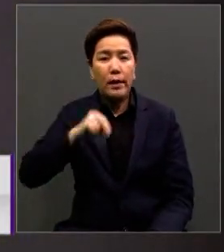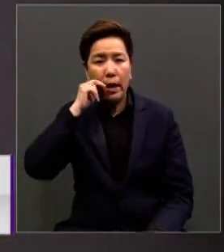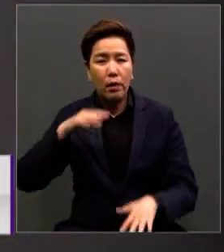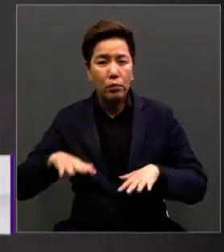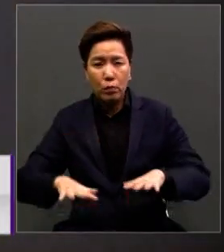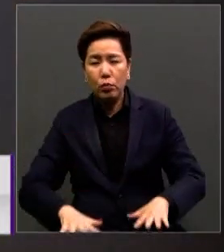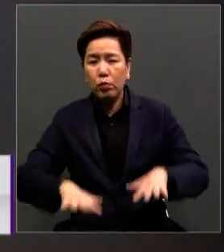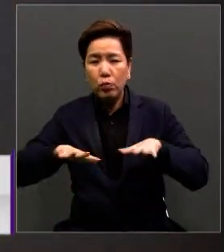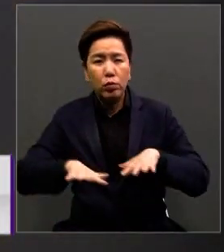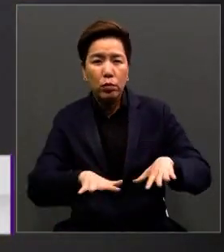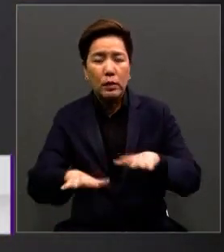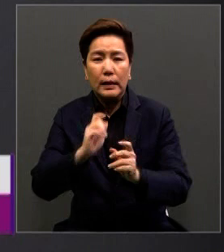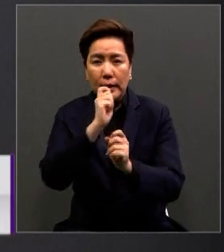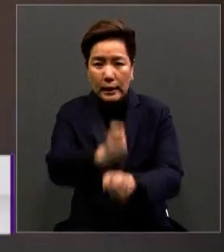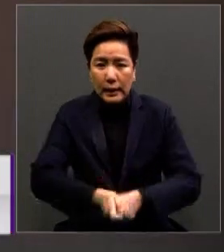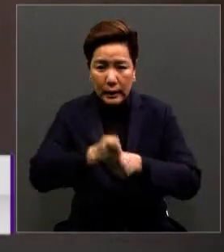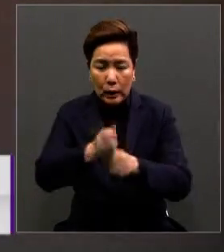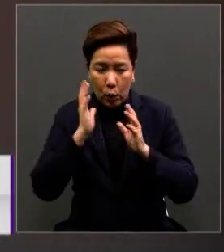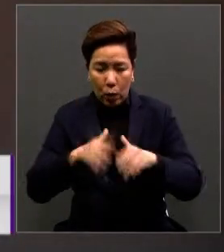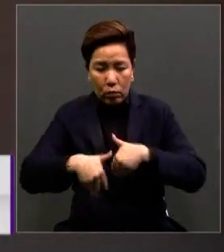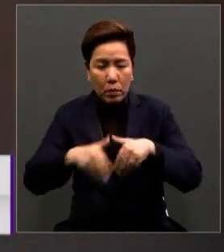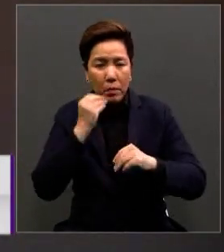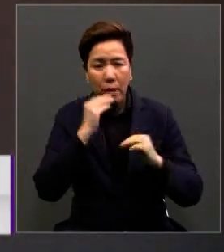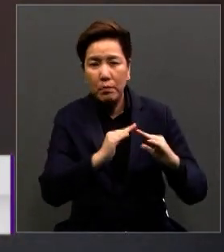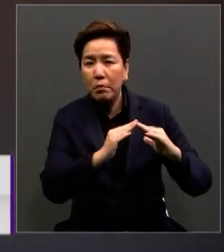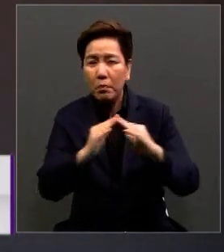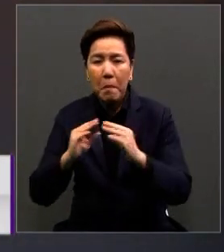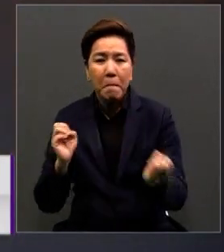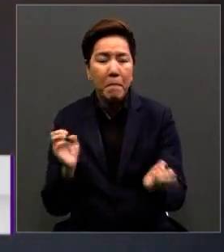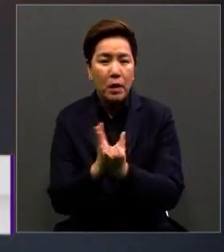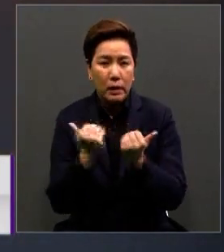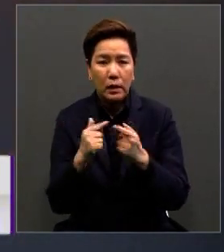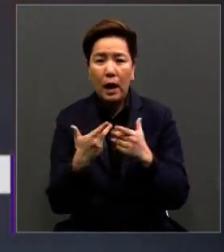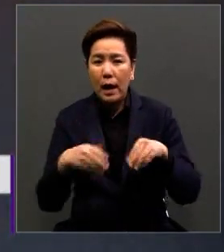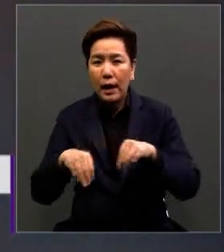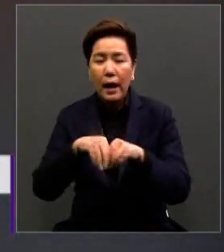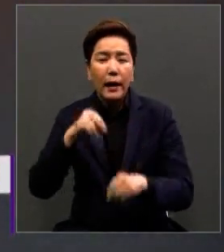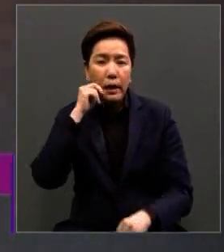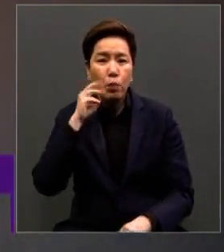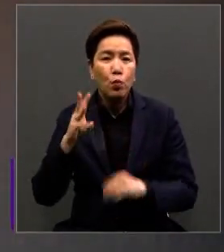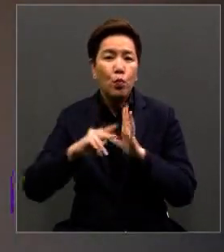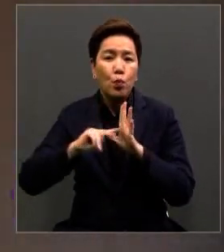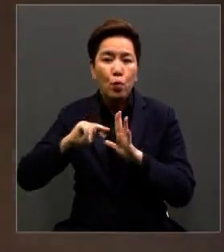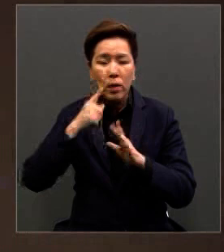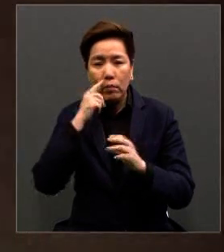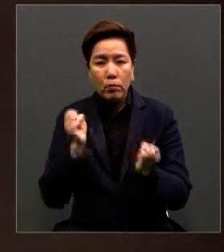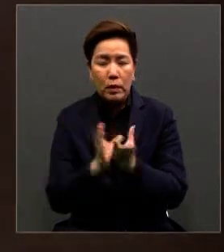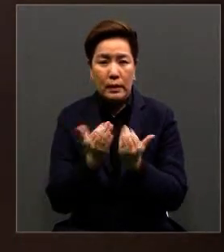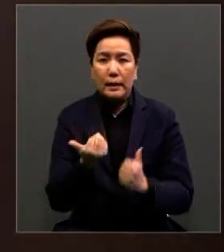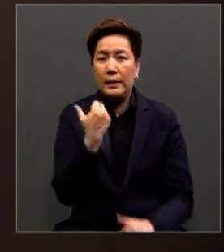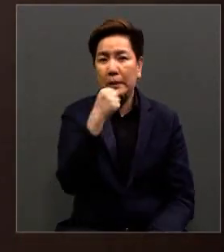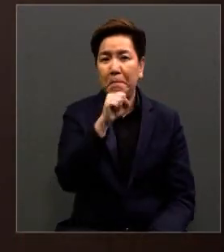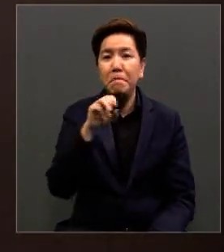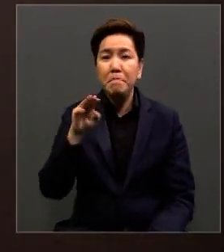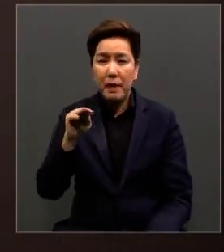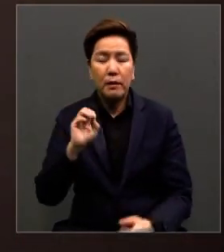เนี่ยได้ไหลเข้าไปท่วมพื้นที่ทางการเกษตรและบ้านเรือนของประชาชนและก็มีการเซาะถนนริมแม่น้ำวังข่านะความยาวถึงประมาณ 10เมตร